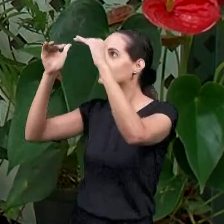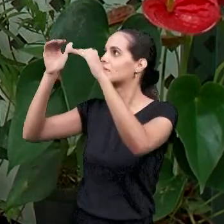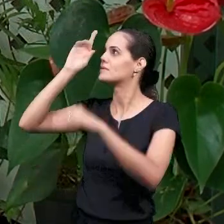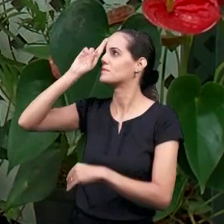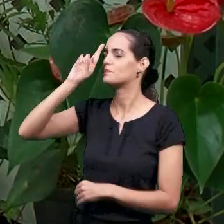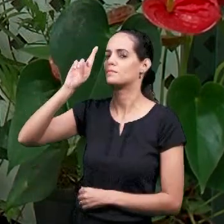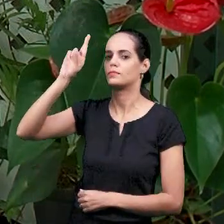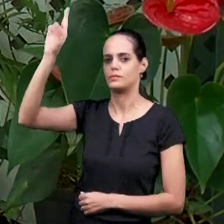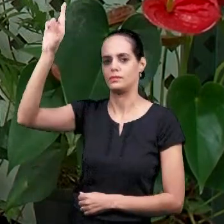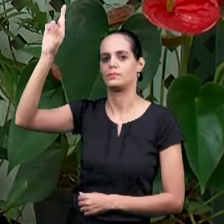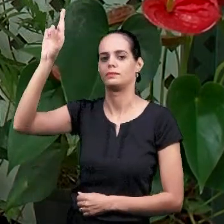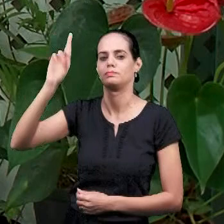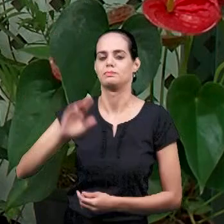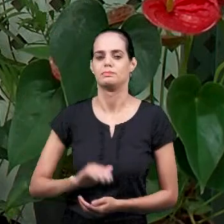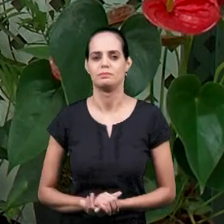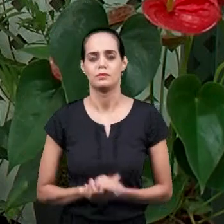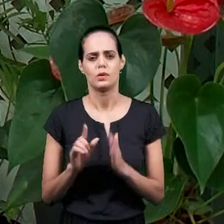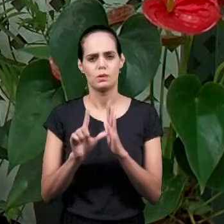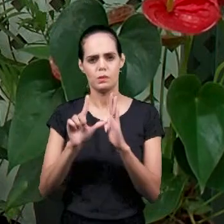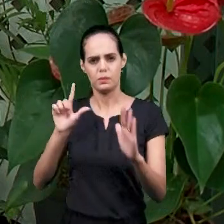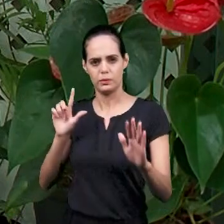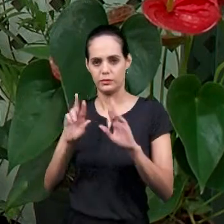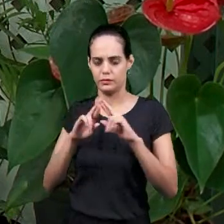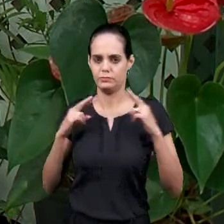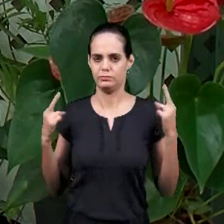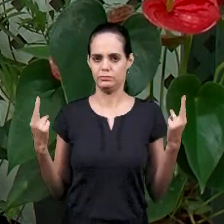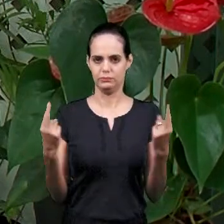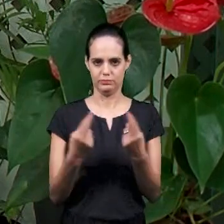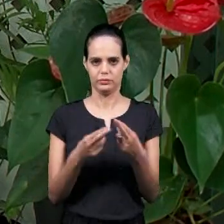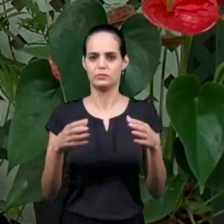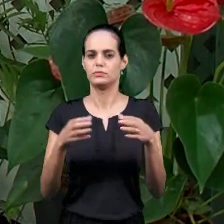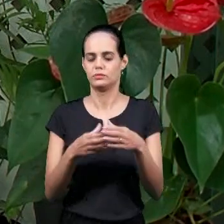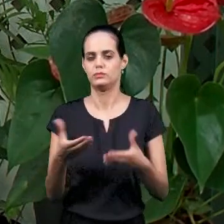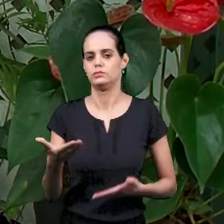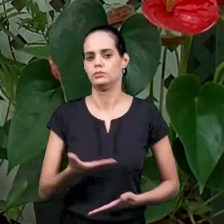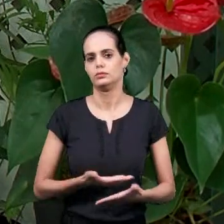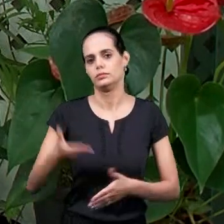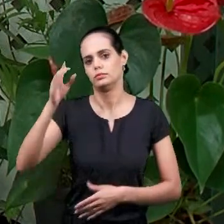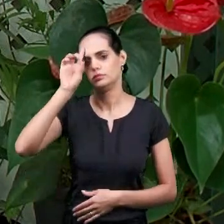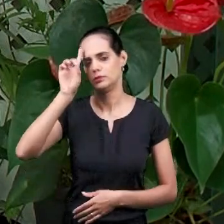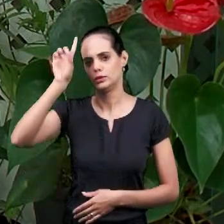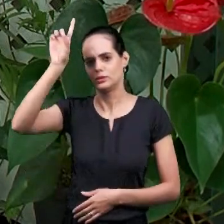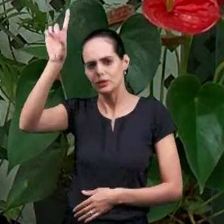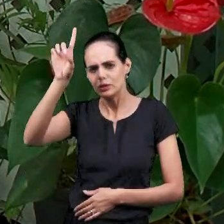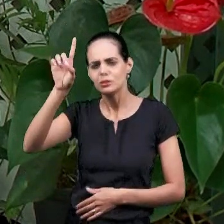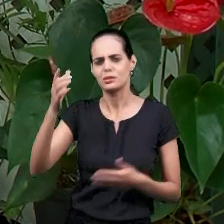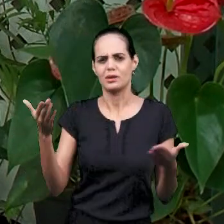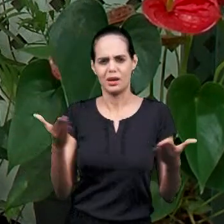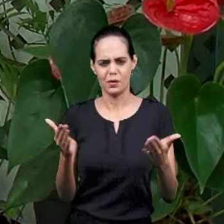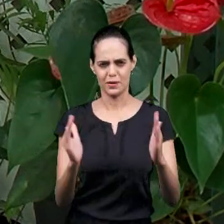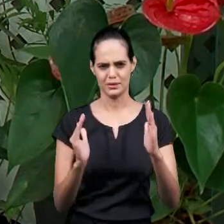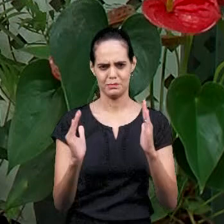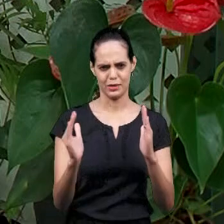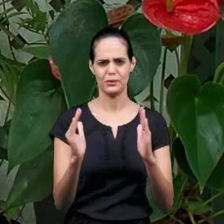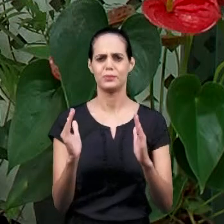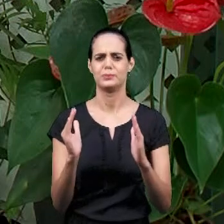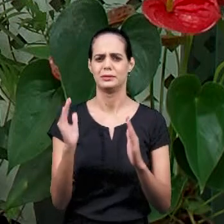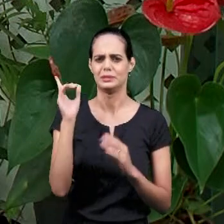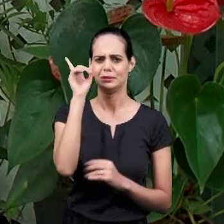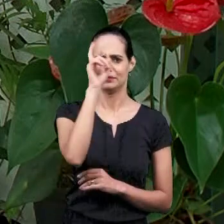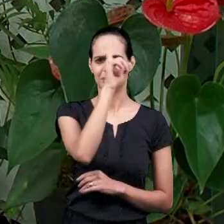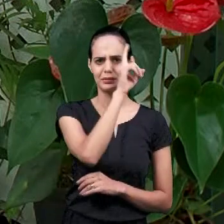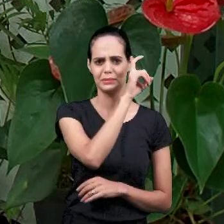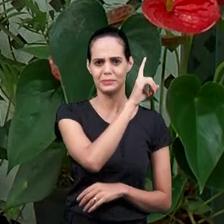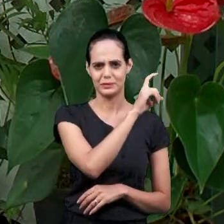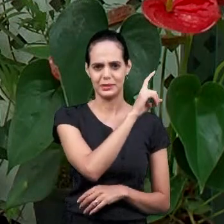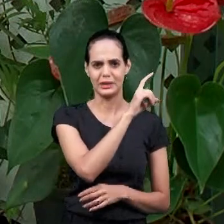obéir au Seigneur. Hier, j'étais dans une réunion avec un groupe de personnes, serviteurs de Dieu, avec des difficultés, parce qu'il